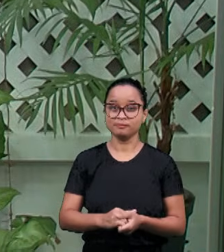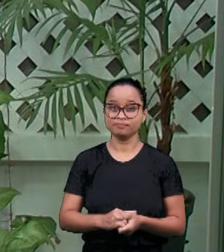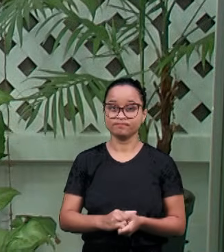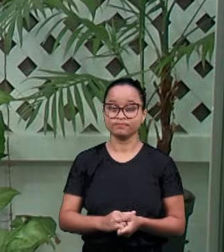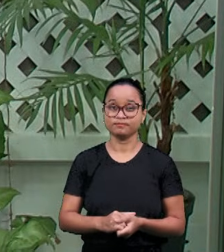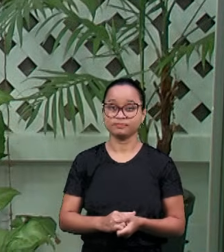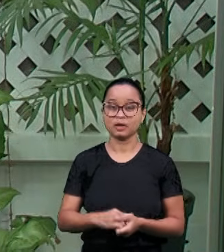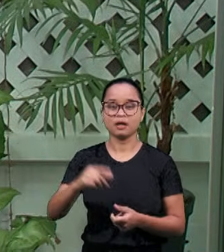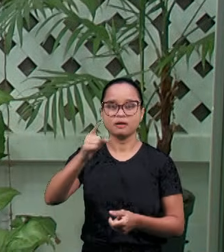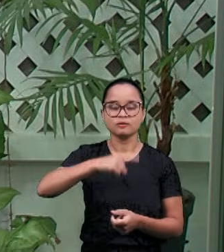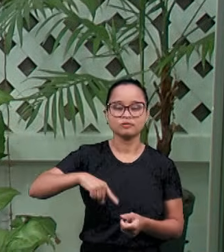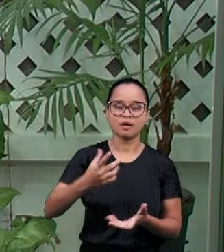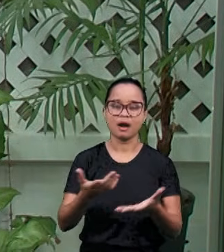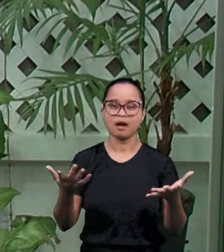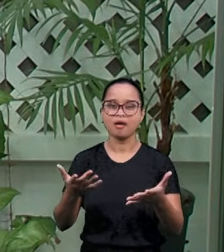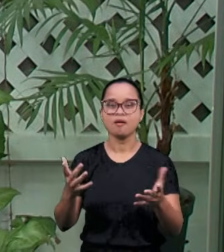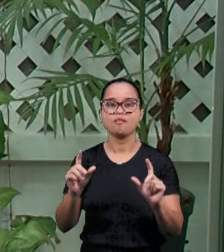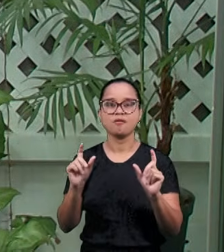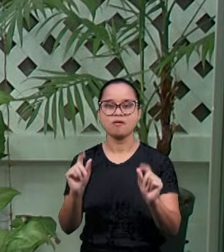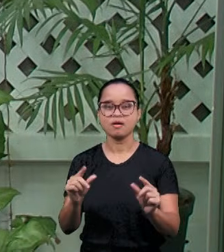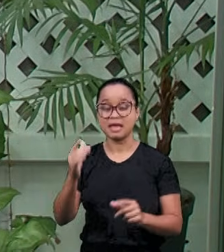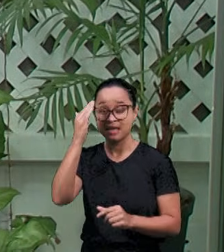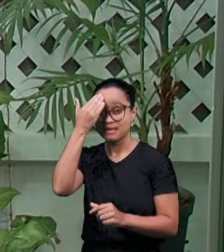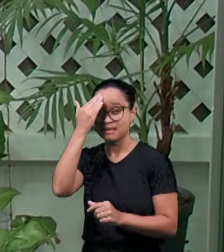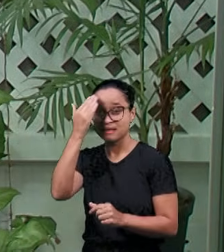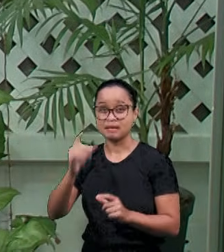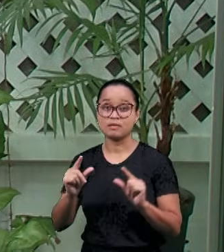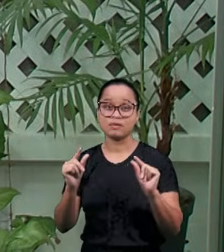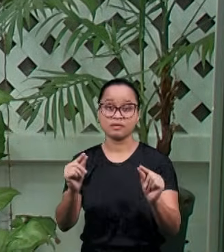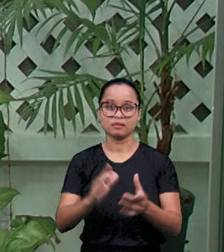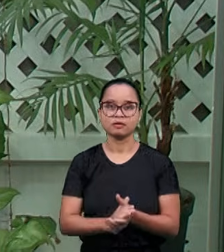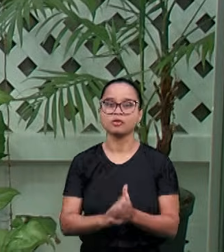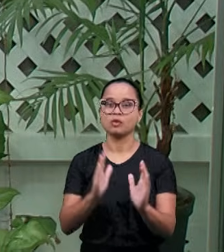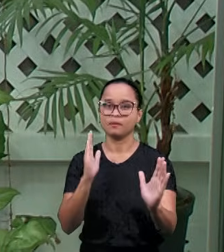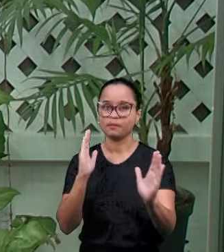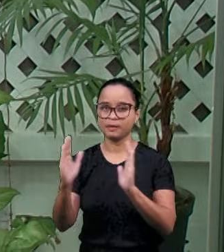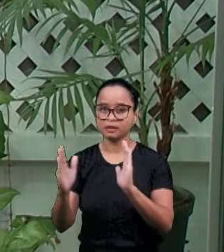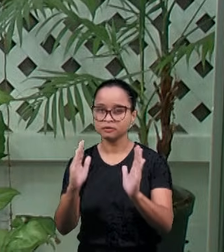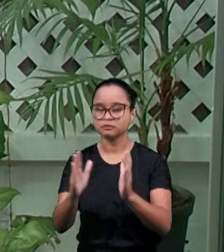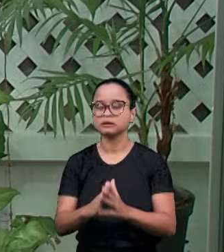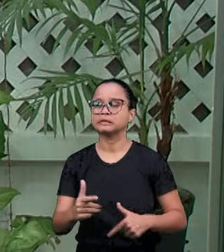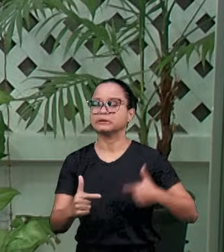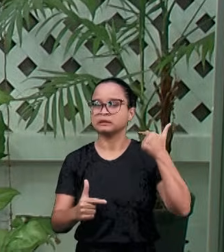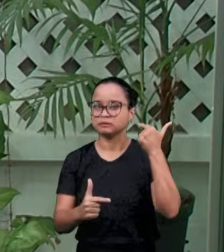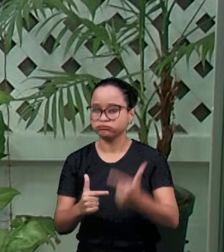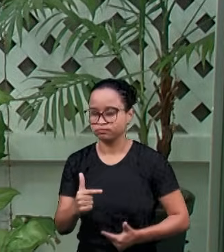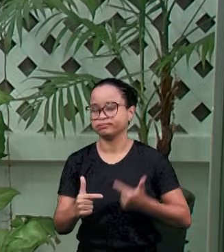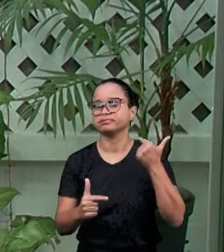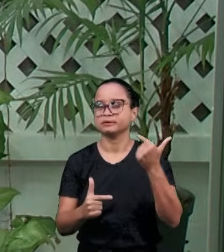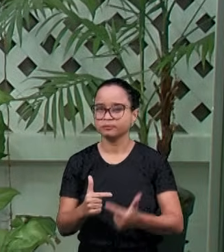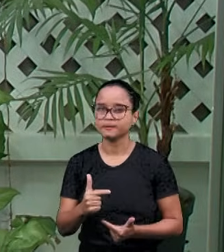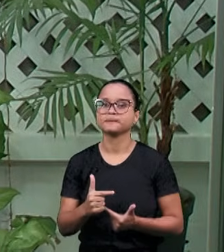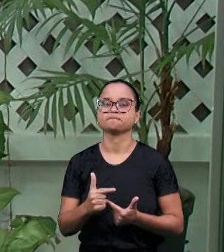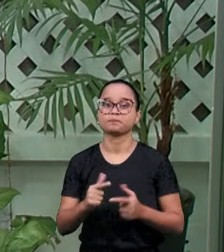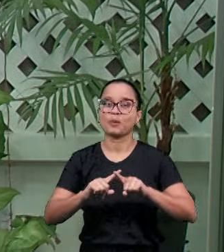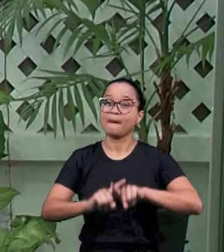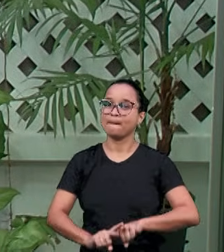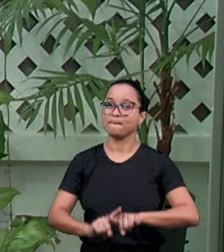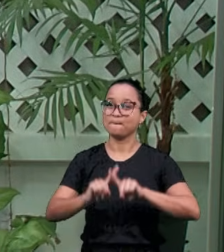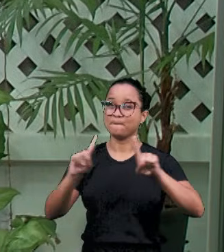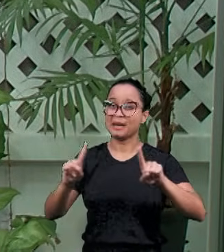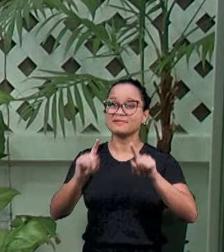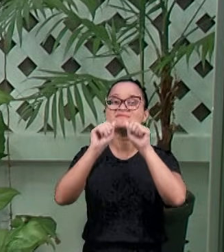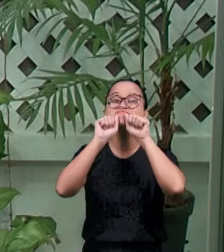Et nous comprenons que le moment, mes frères, c'est de lutte, et il est vrai, mais